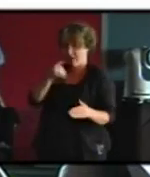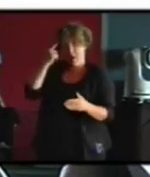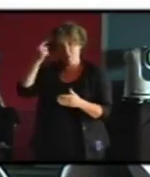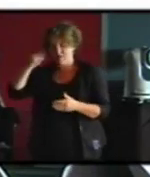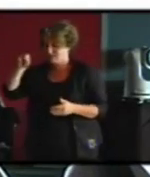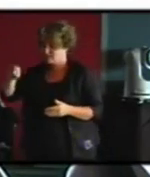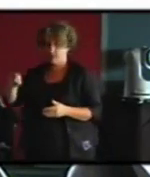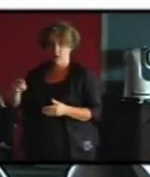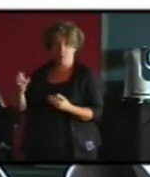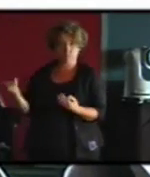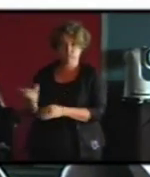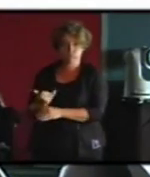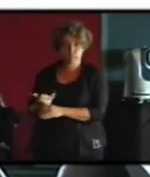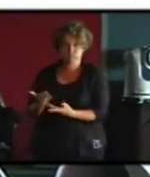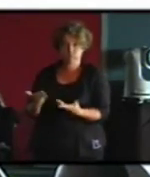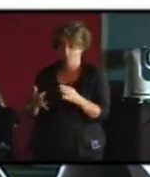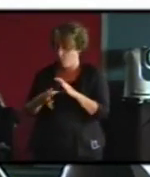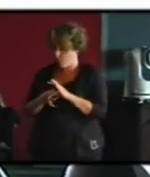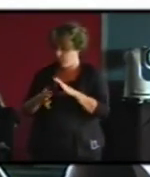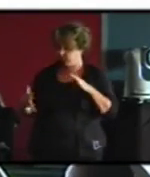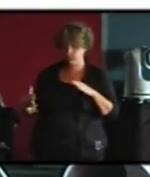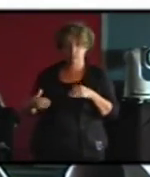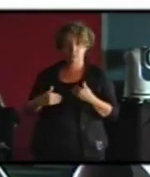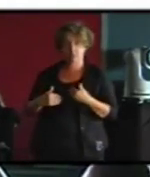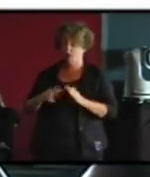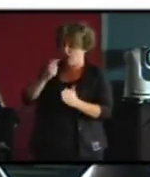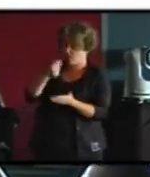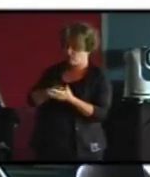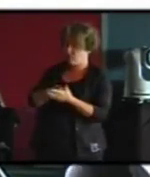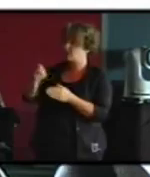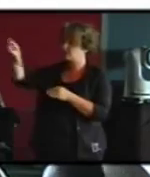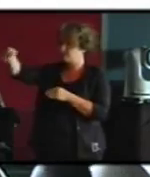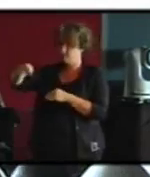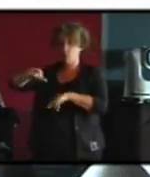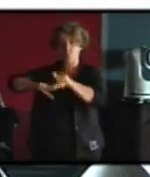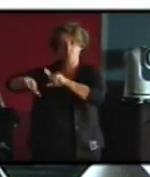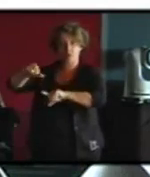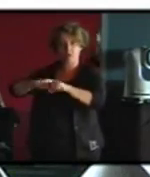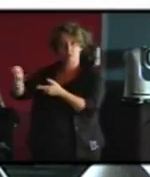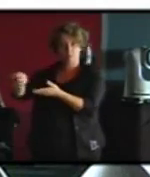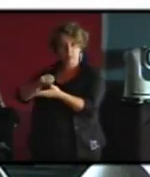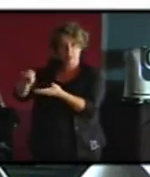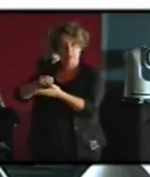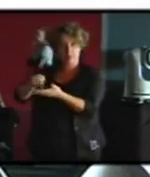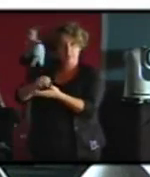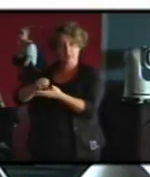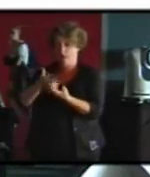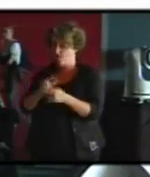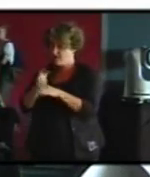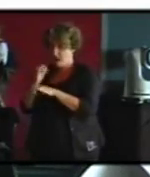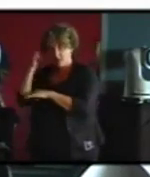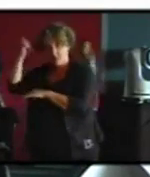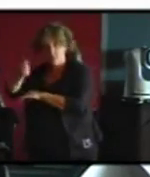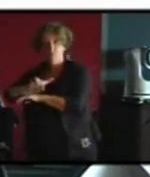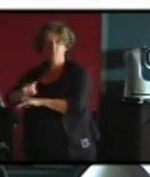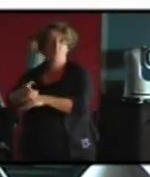verre zéro énergie. On n'a aucun attachement. On va le louer parce qu'il coûte moins cher, parce qu'on paiera moins de charges, mais on n'y est pas, absolument pas attaché. Sauf que faire ville,